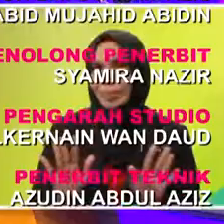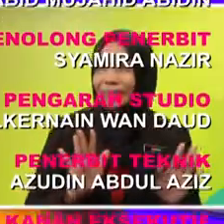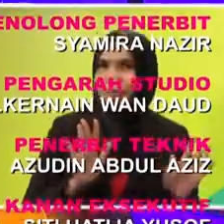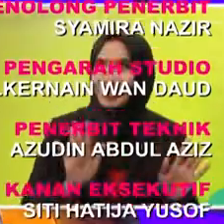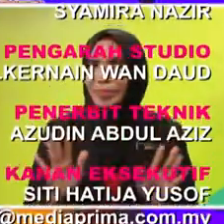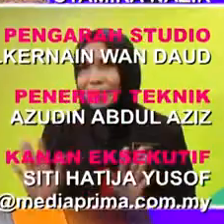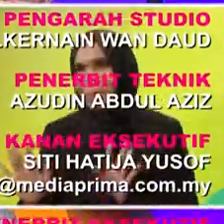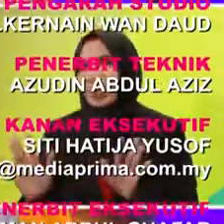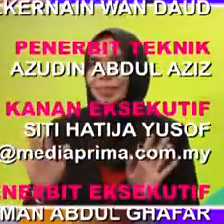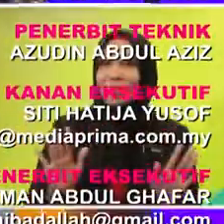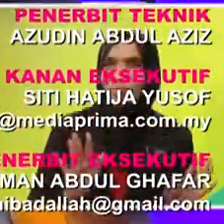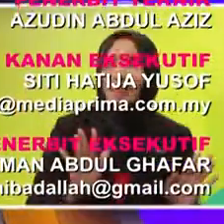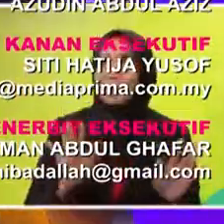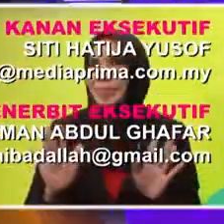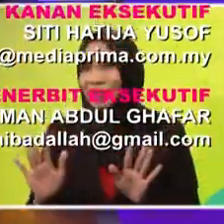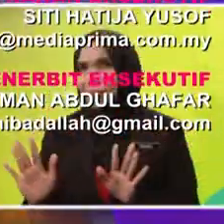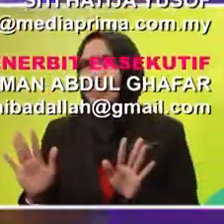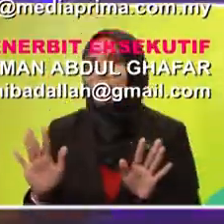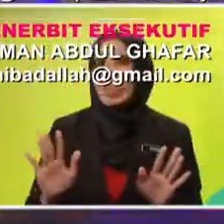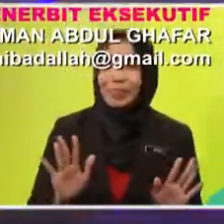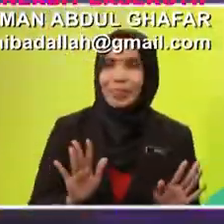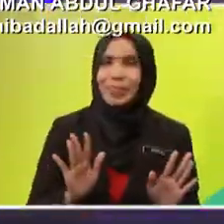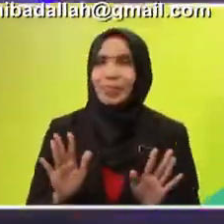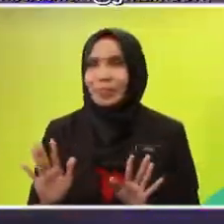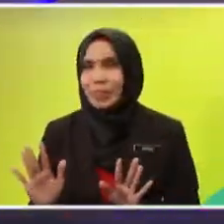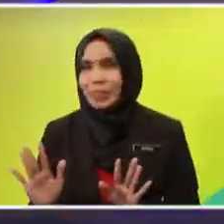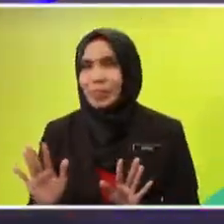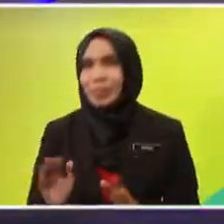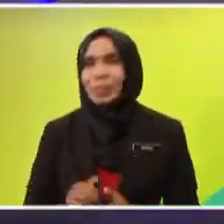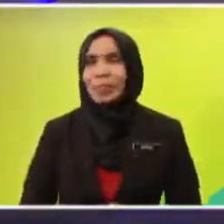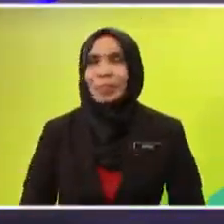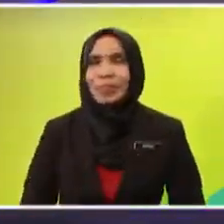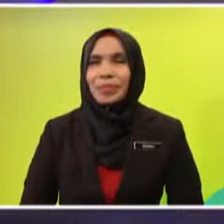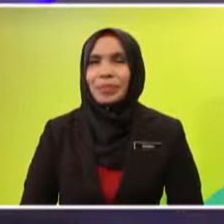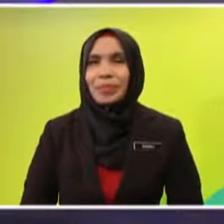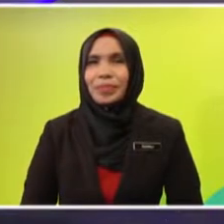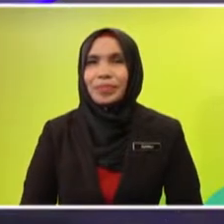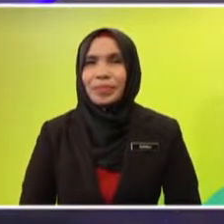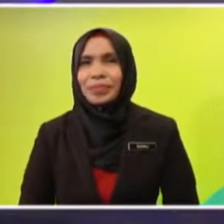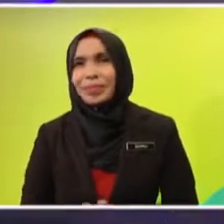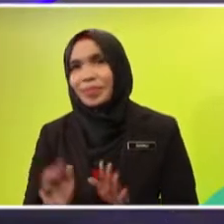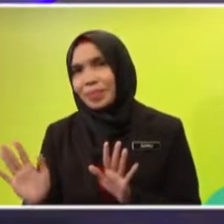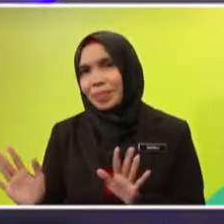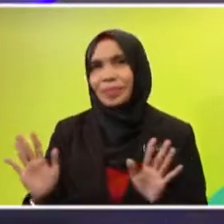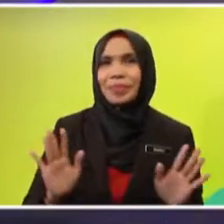hai hai hai hai di Indonesia